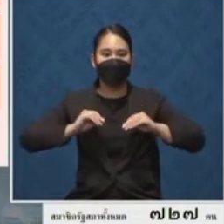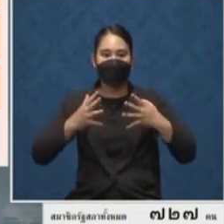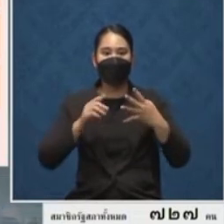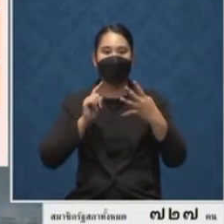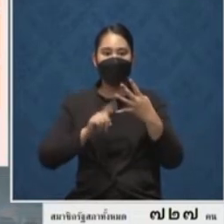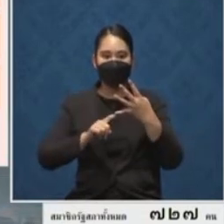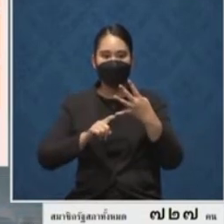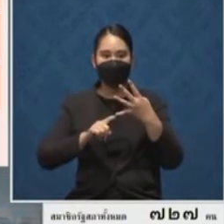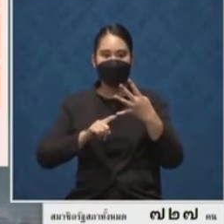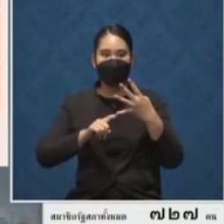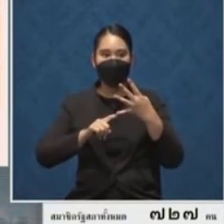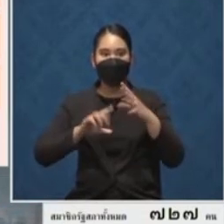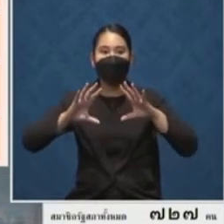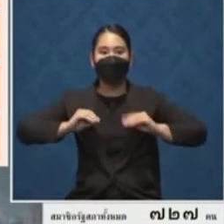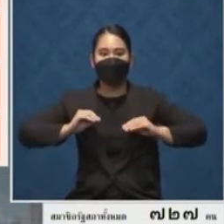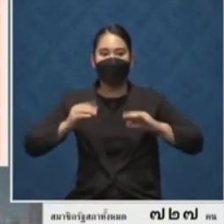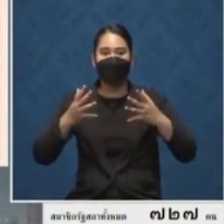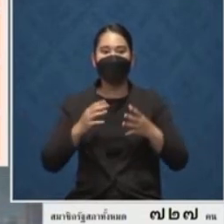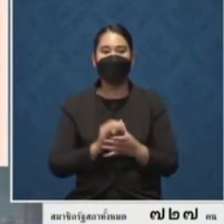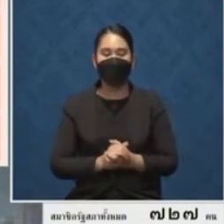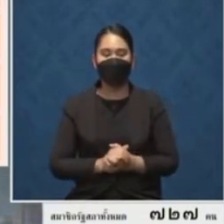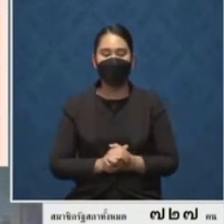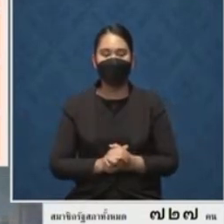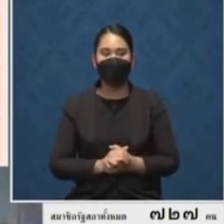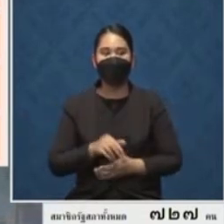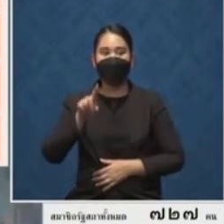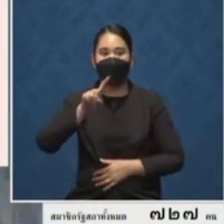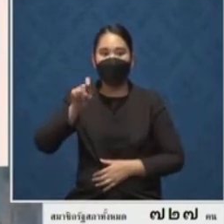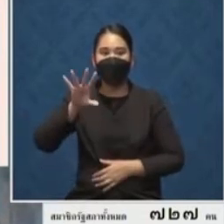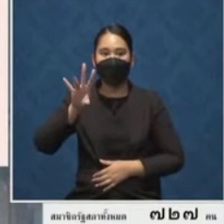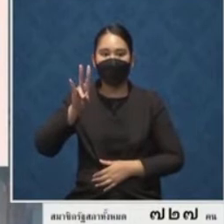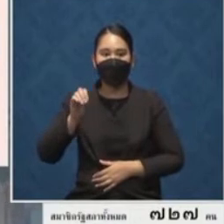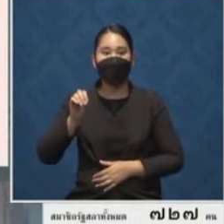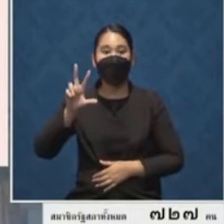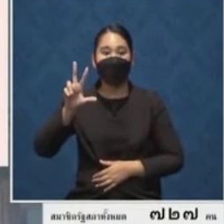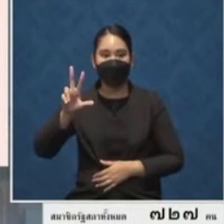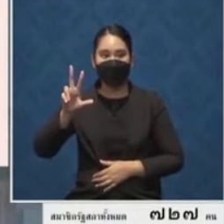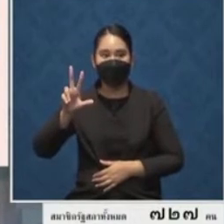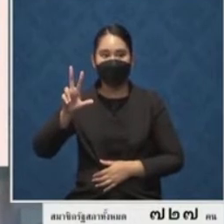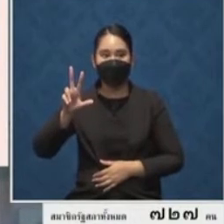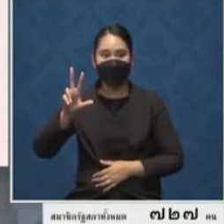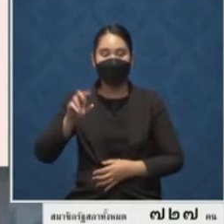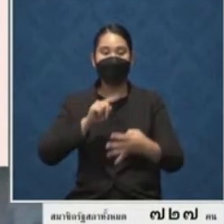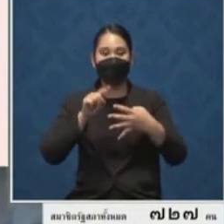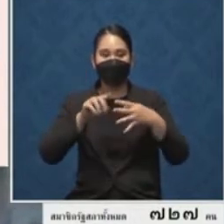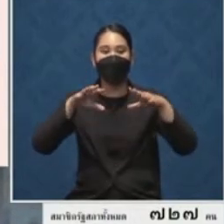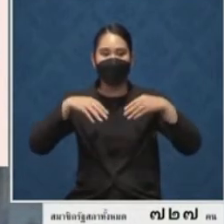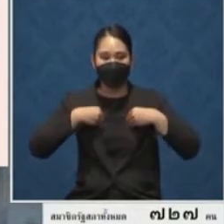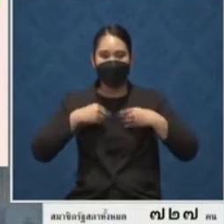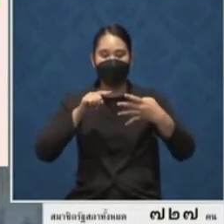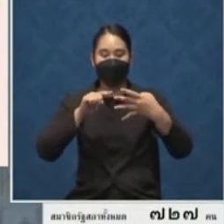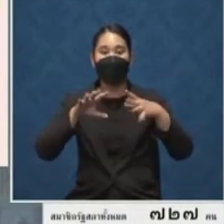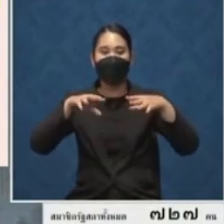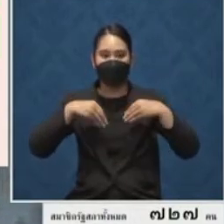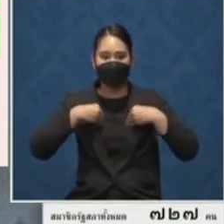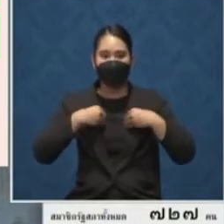4ไม่รับหลักการครับ 173นายดลเหตกูล 1รับหลักการ2รับหลักการ